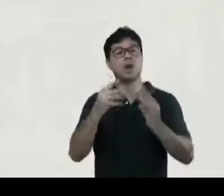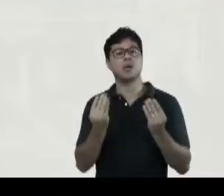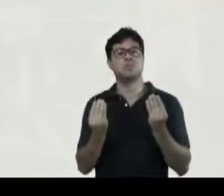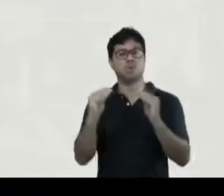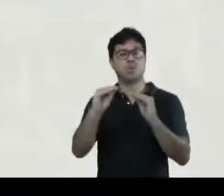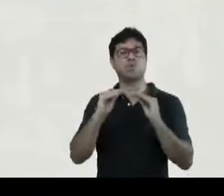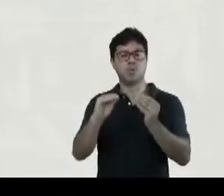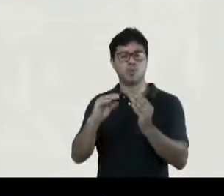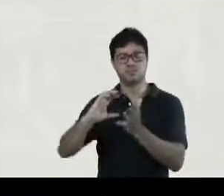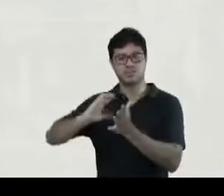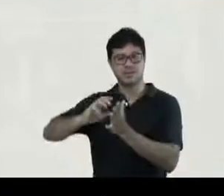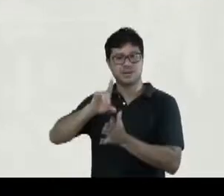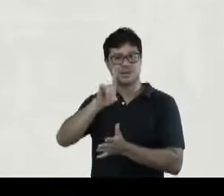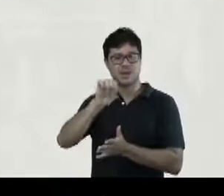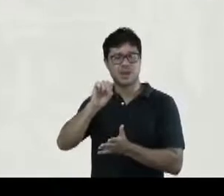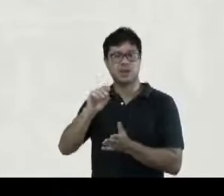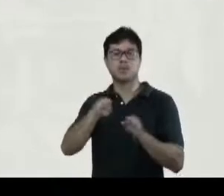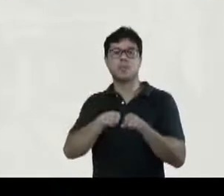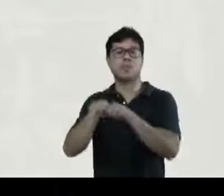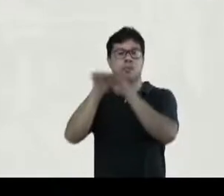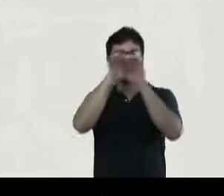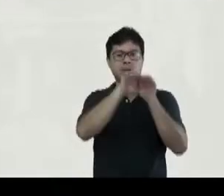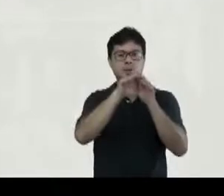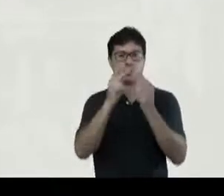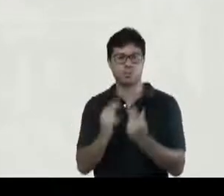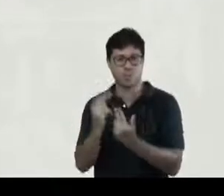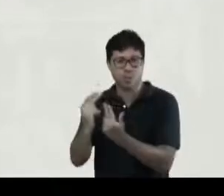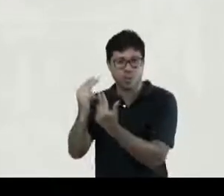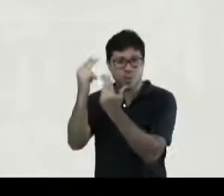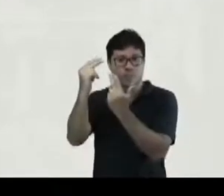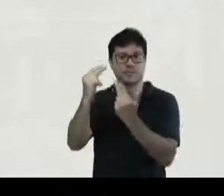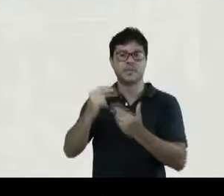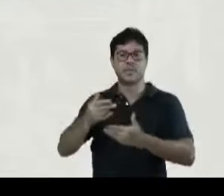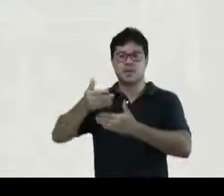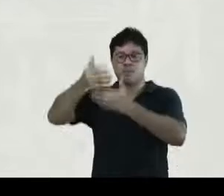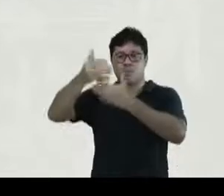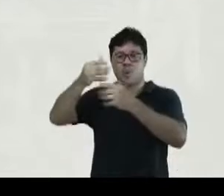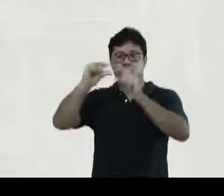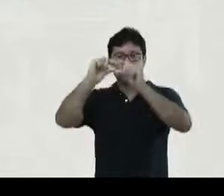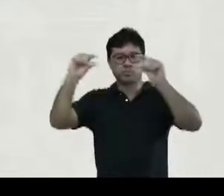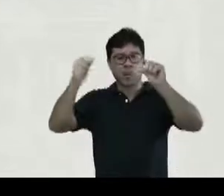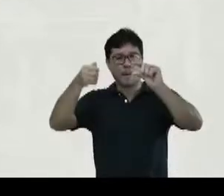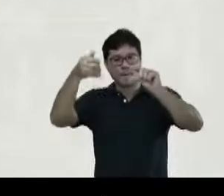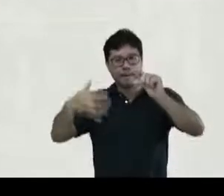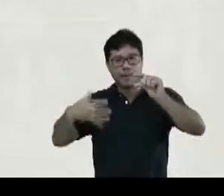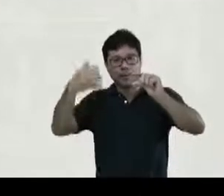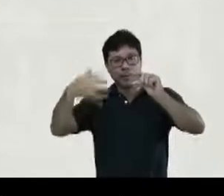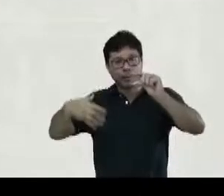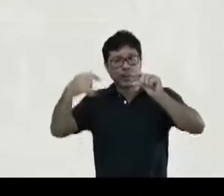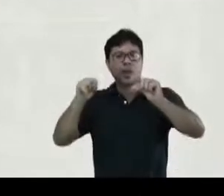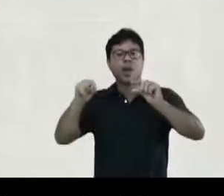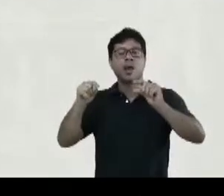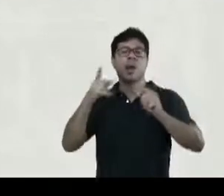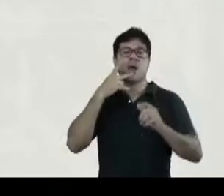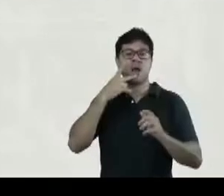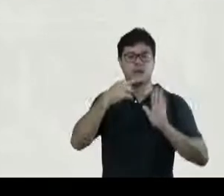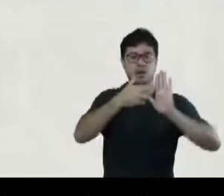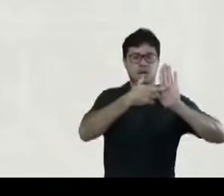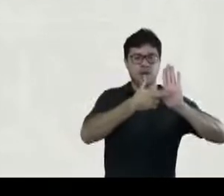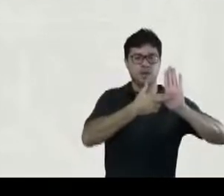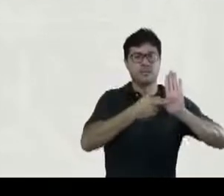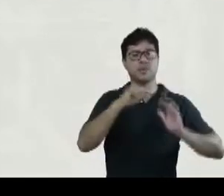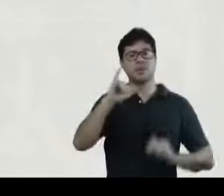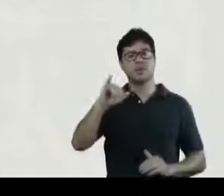geschlossene, nach dem international definierten ISBD-Standard präsentierte Katalogaufnahme wurde bereits durch